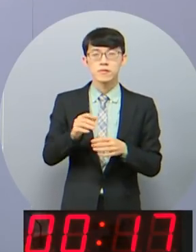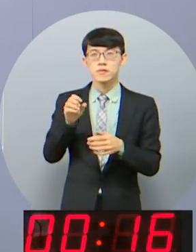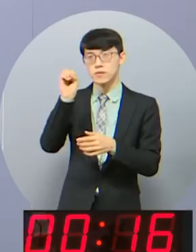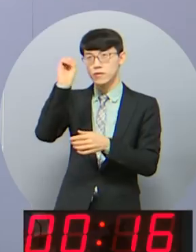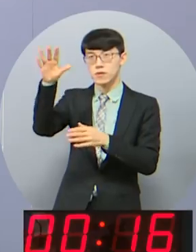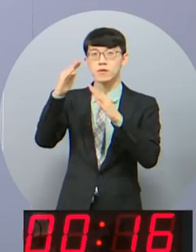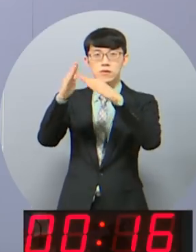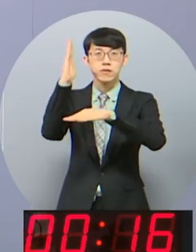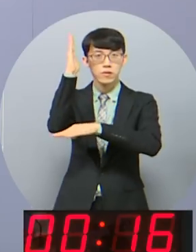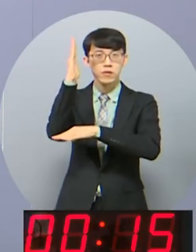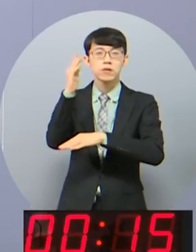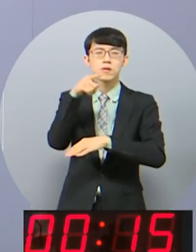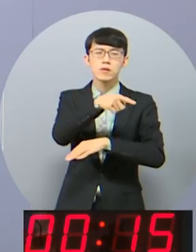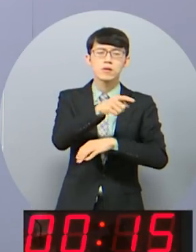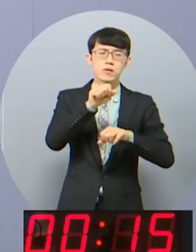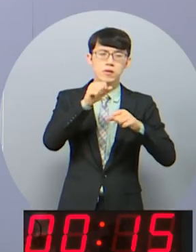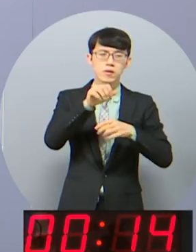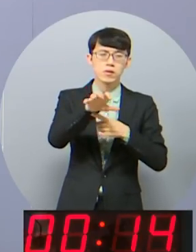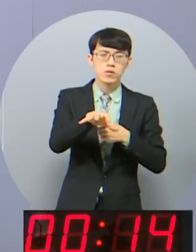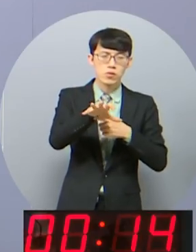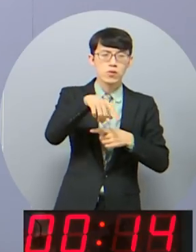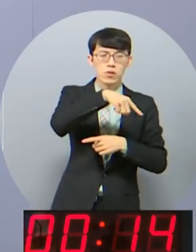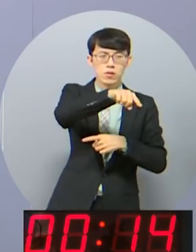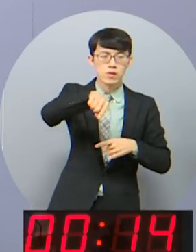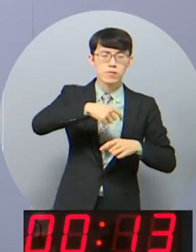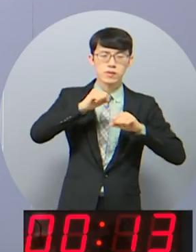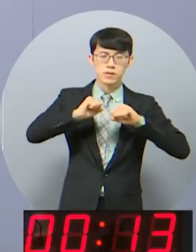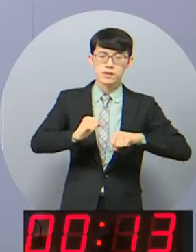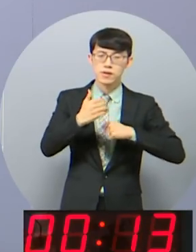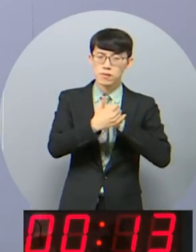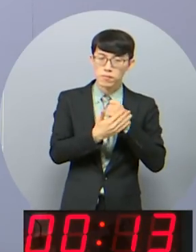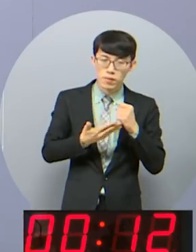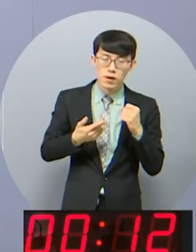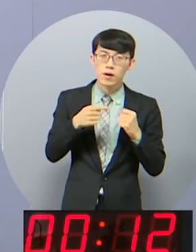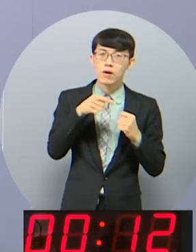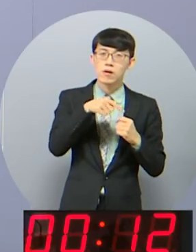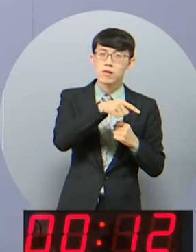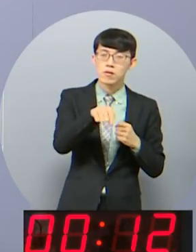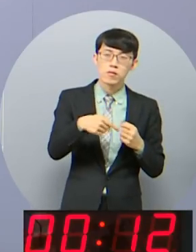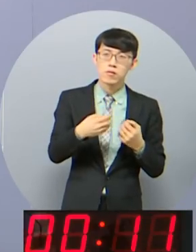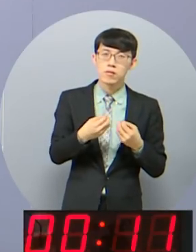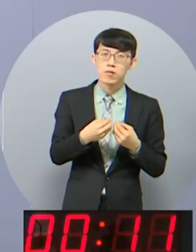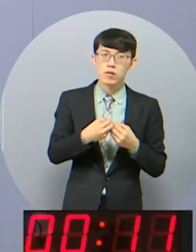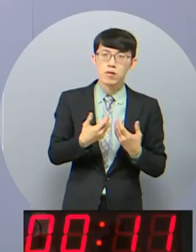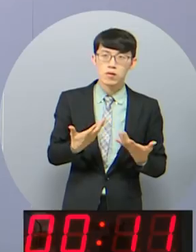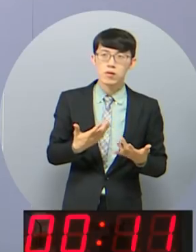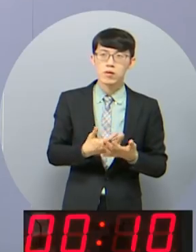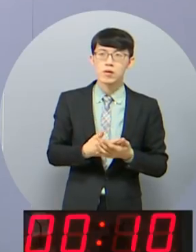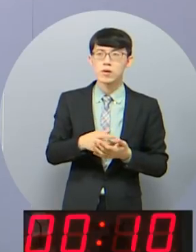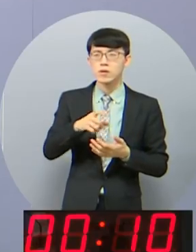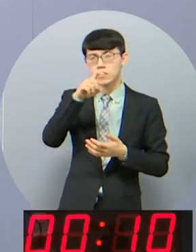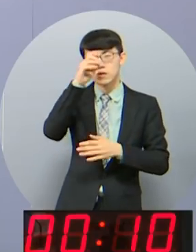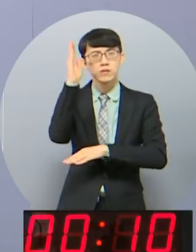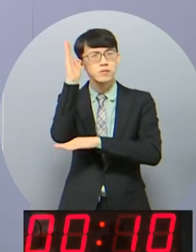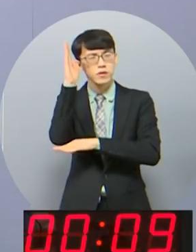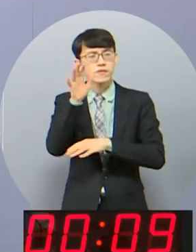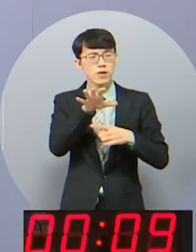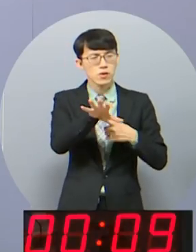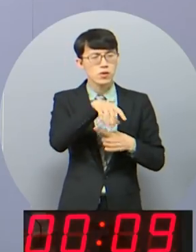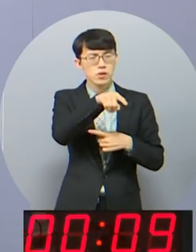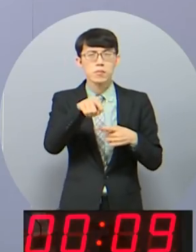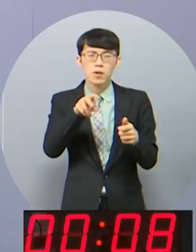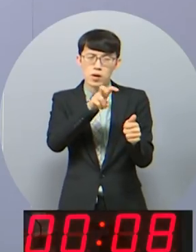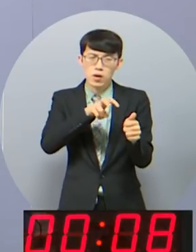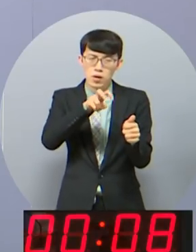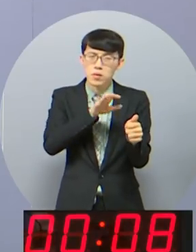保，啊，咱这健保意思讲哦，农民拢健保拢无迄落，啊，咱政府啊照顾农民，一定要为农